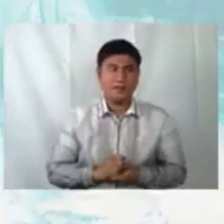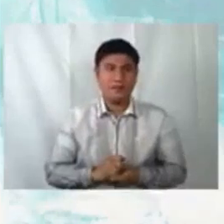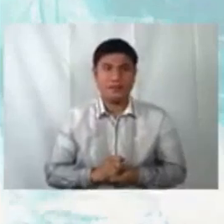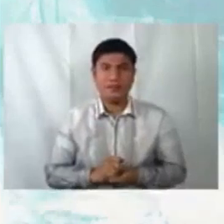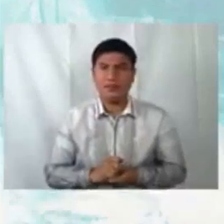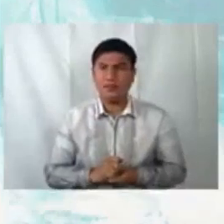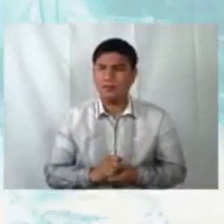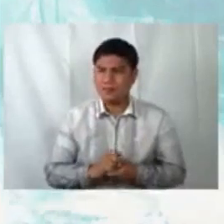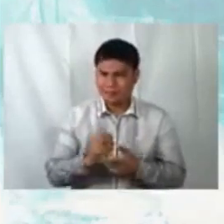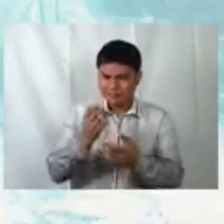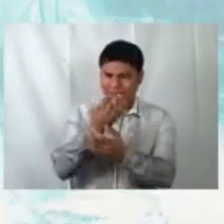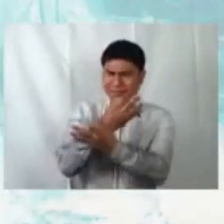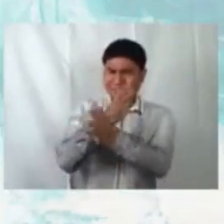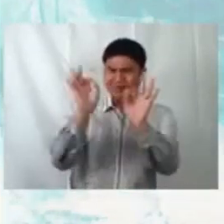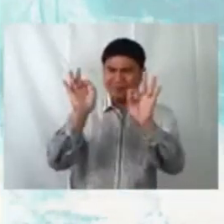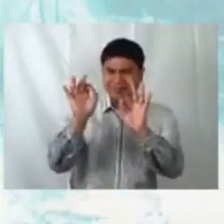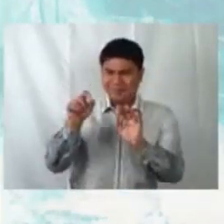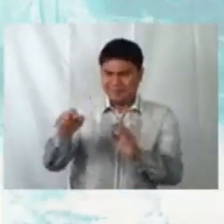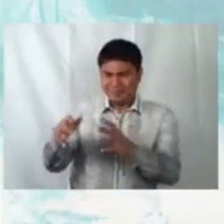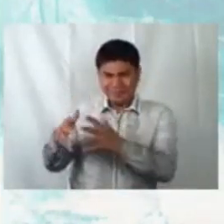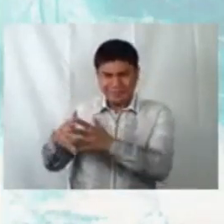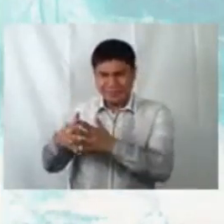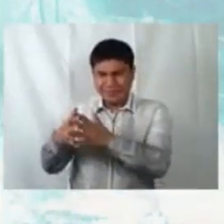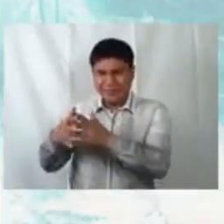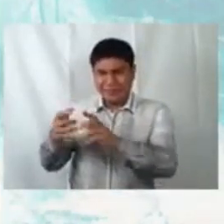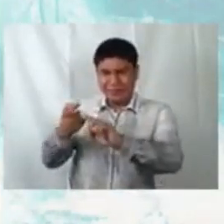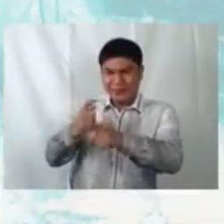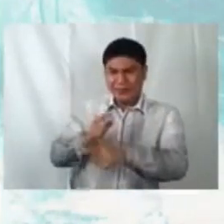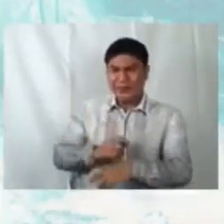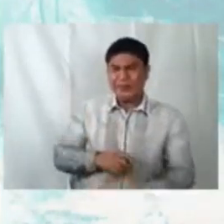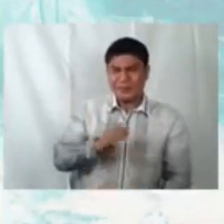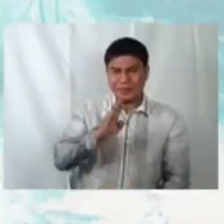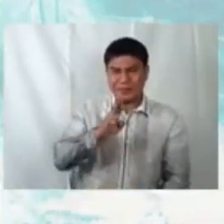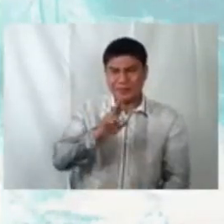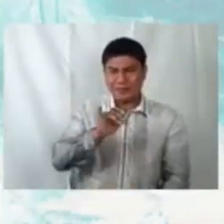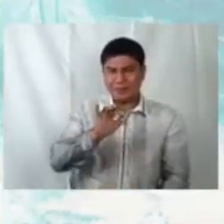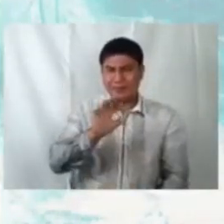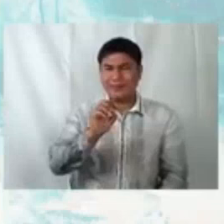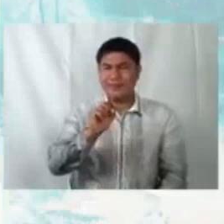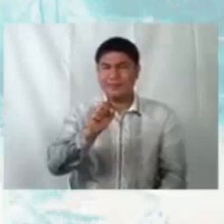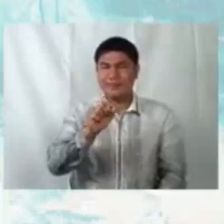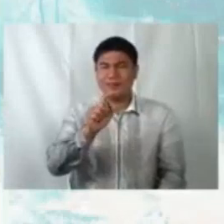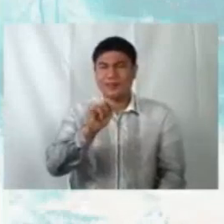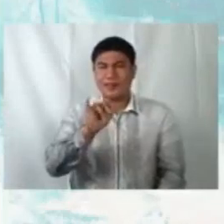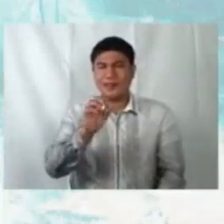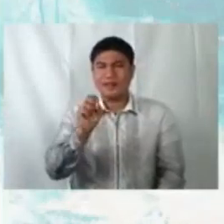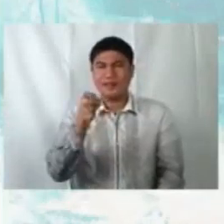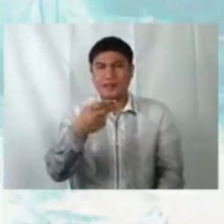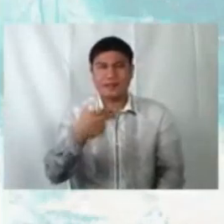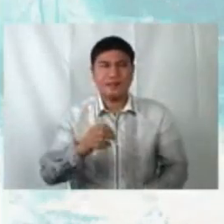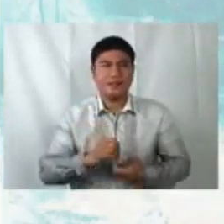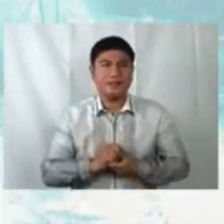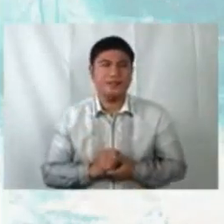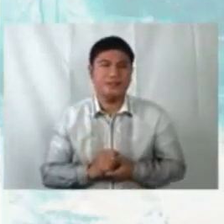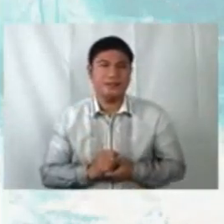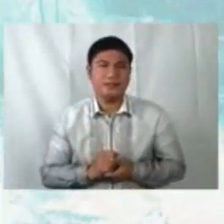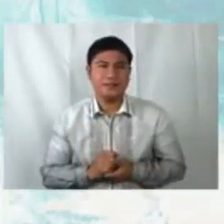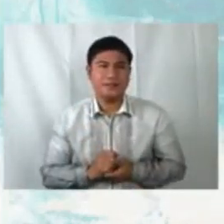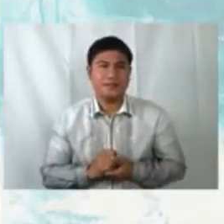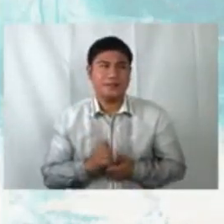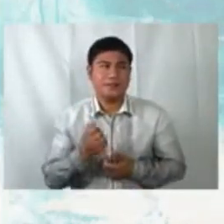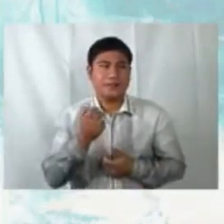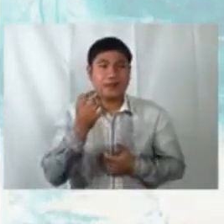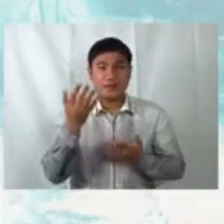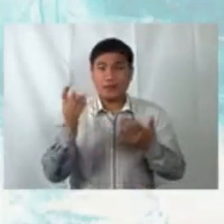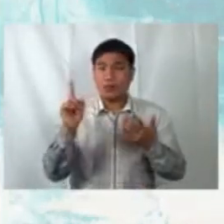malaya na po ba ang Amerika noon mula sa British? Yeah, mga ma'am sir, tingnan niyo mabuti. Alam niyo po kung anong sagot?